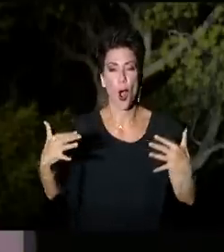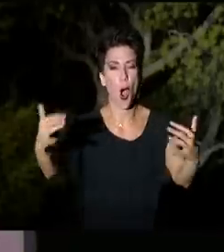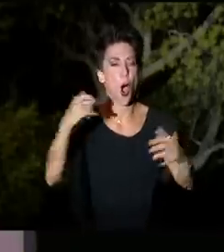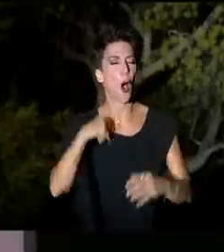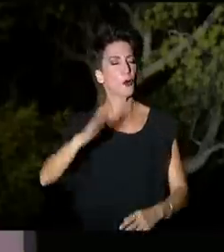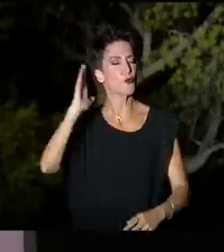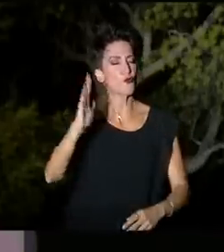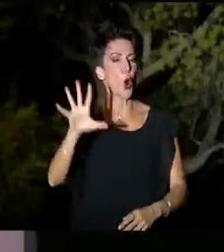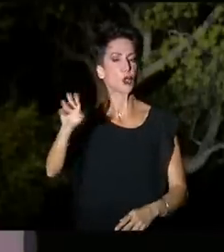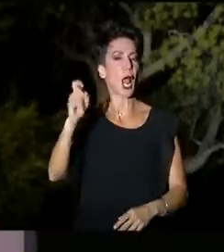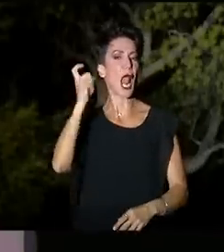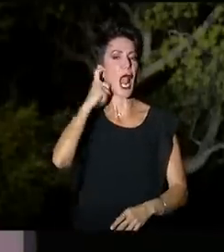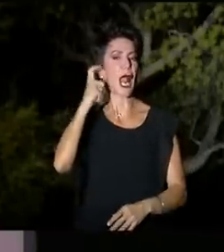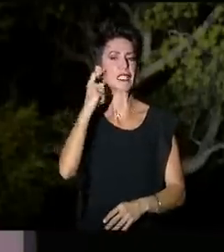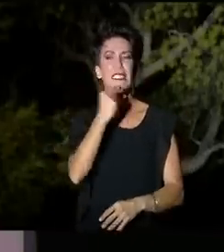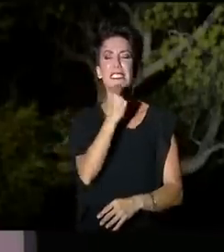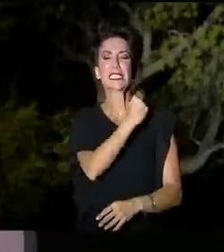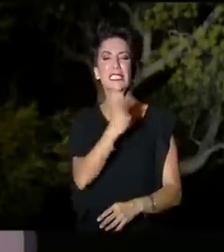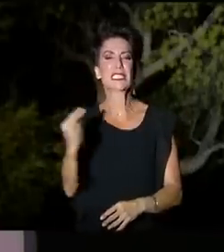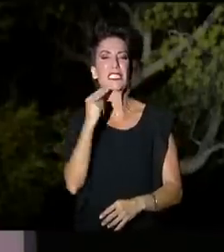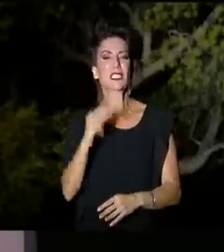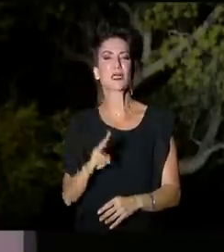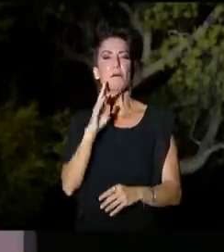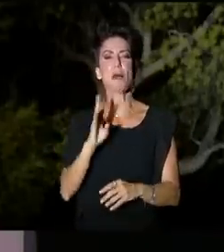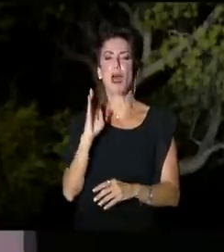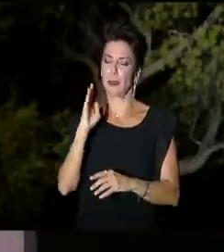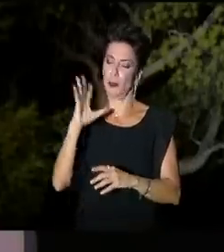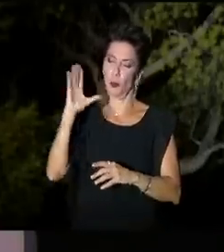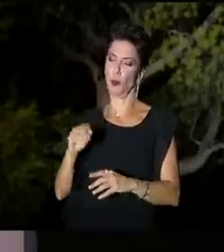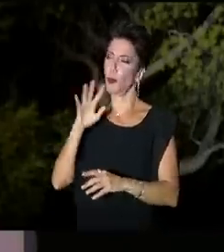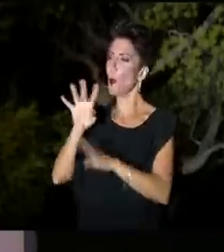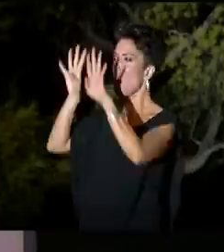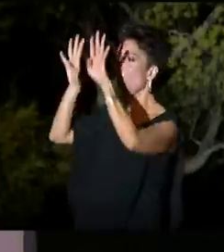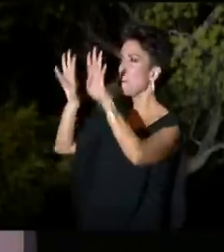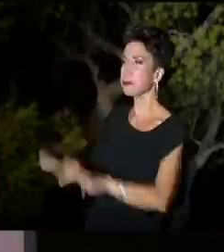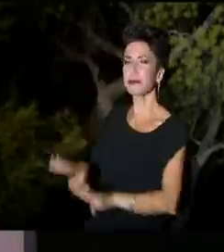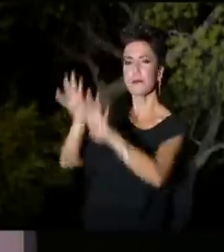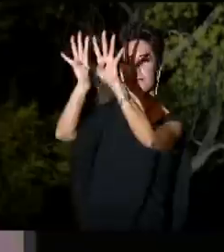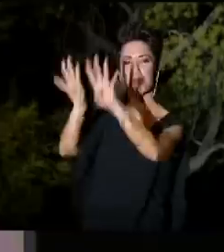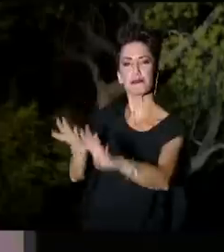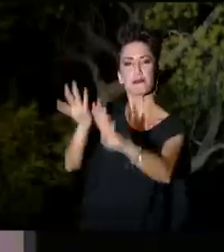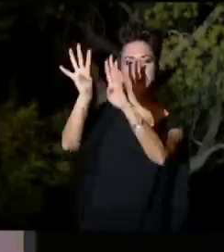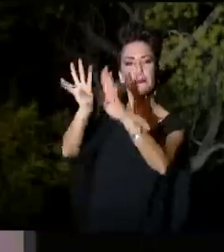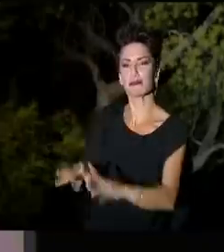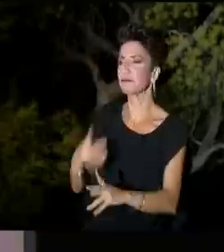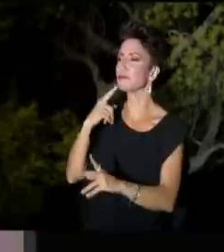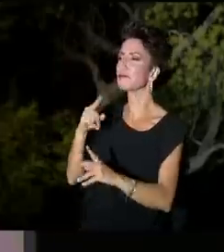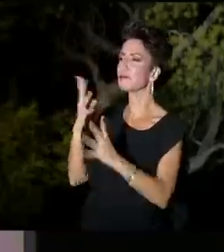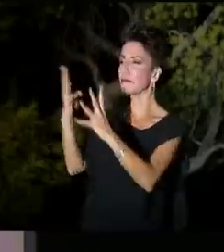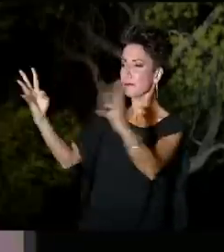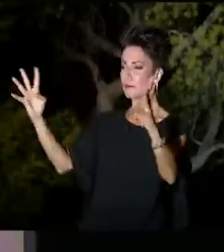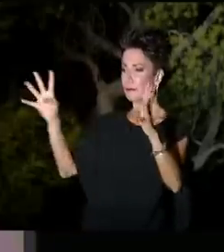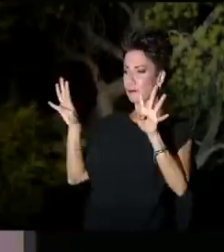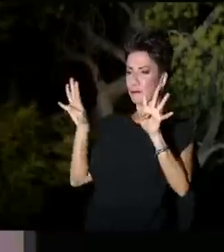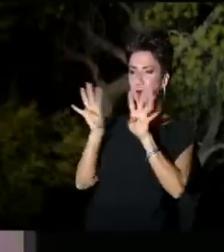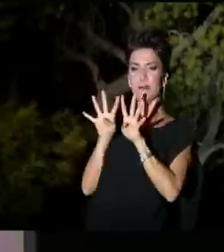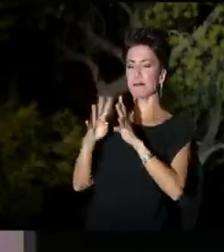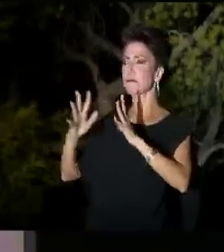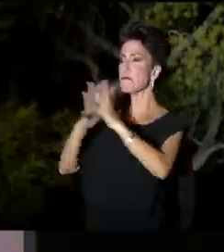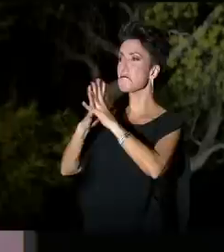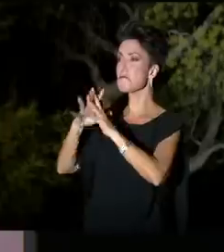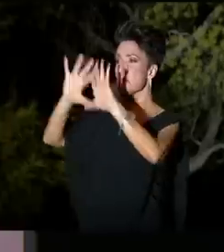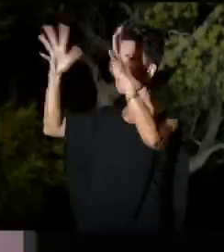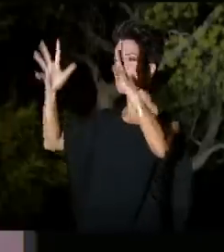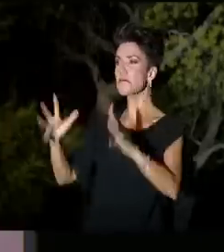η ομορφιά των προπυλαίων, σε τι συνίσταται η ομορφιά και η ανωτερότητα των γλυπτών του Παρθενώνα. Το